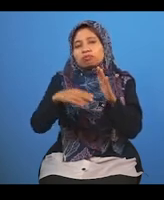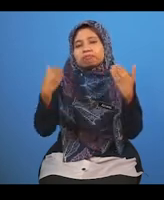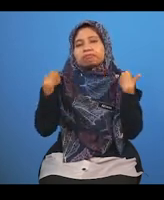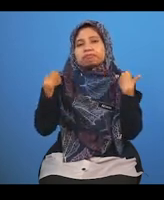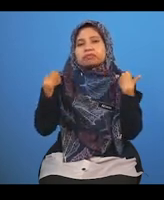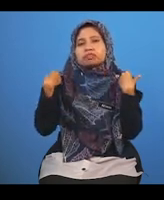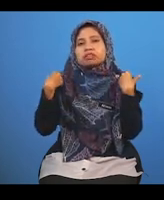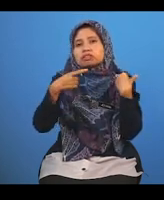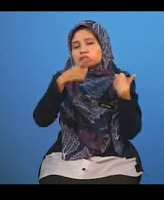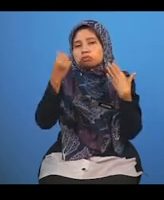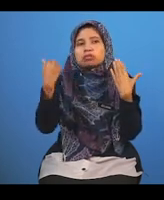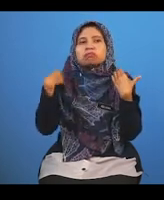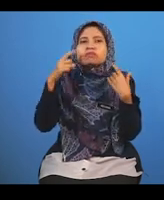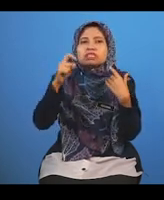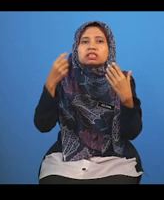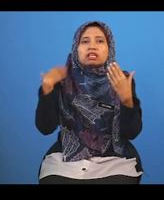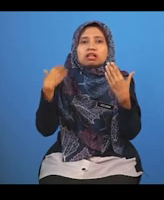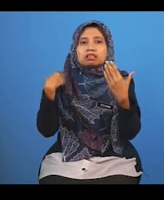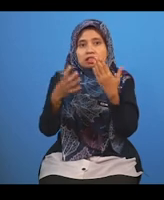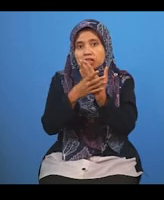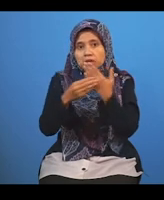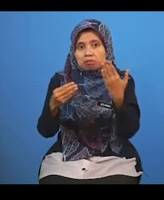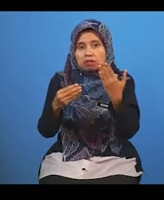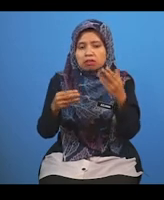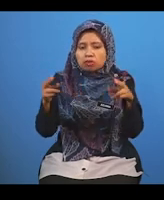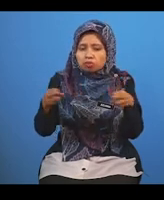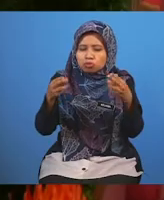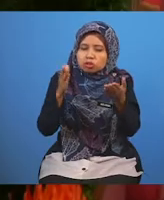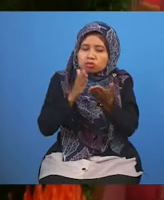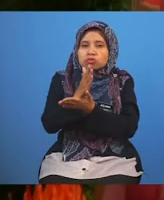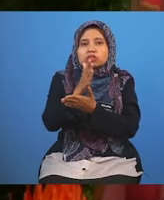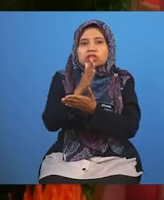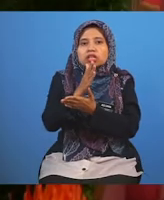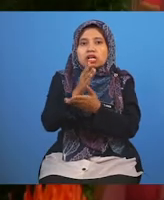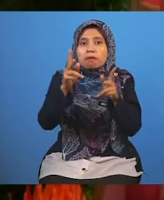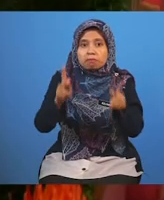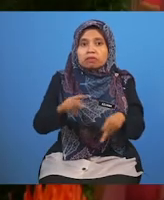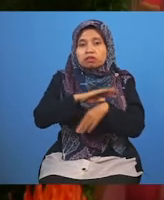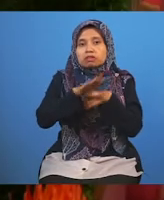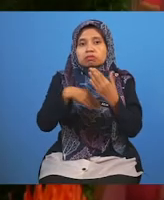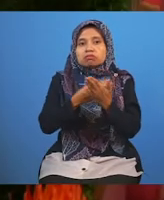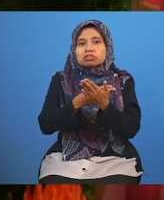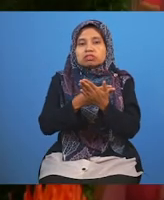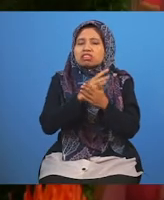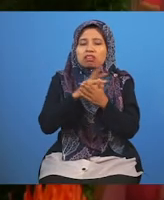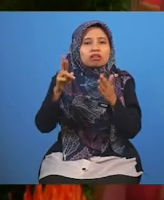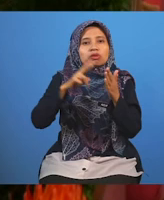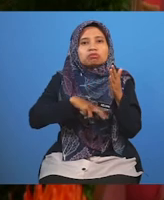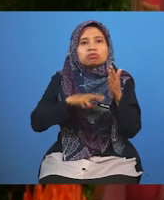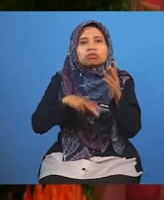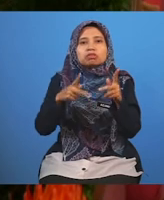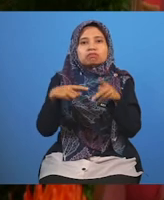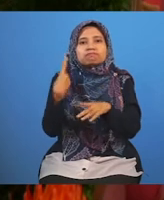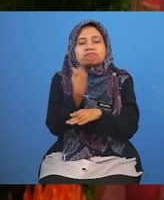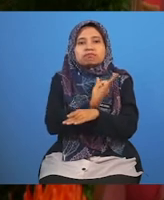ia memerlukan kemahiran dan usaha yang konsisten. Para pelajar sekalian, tidak rugi untuk